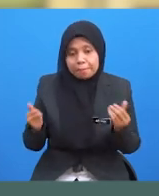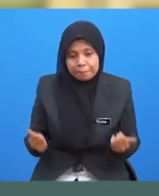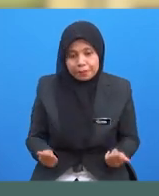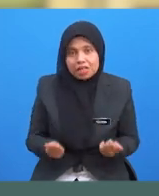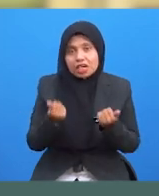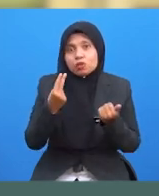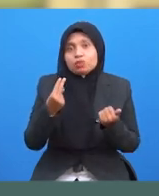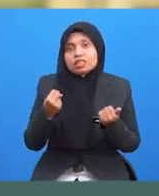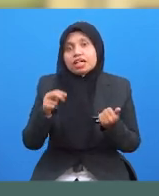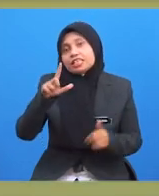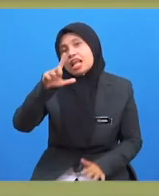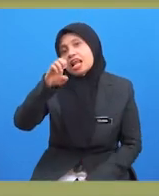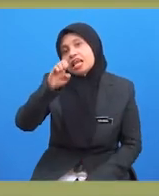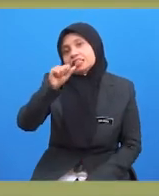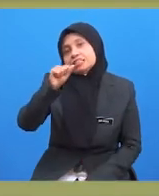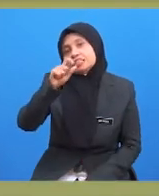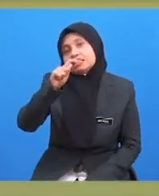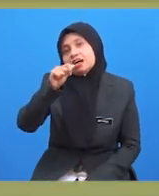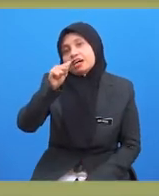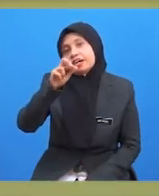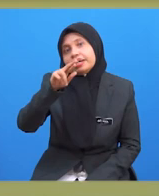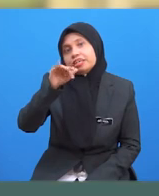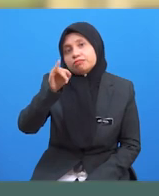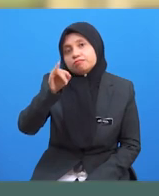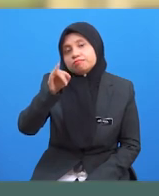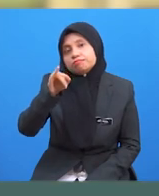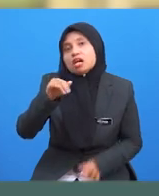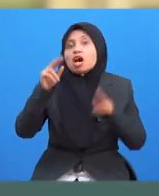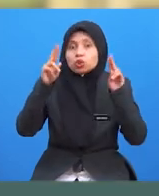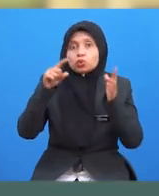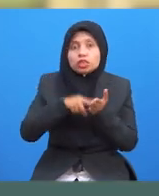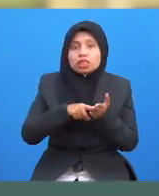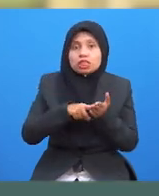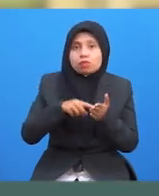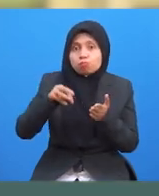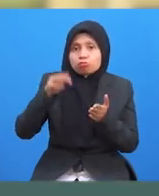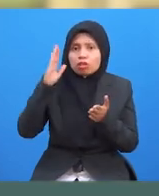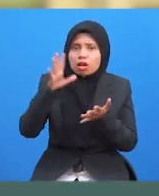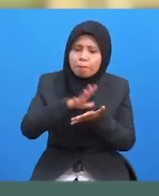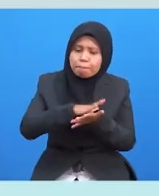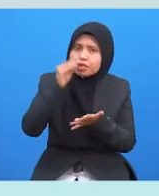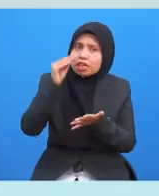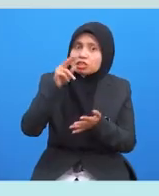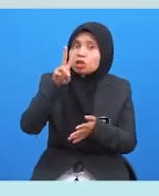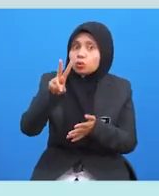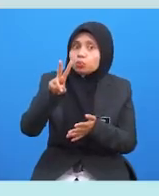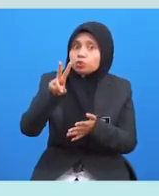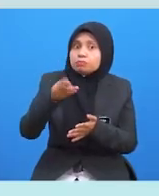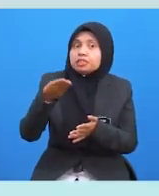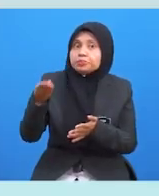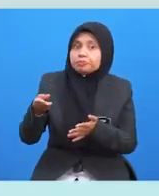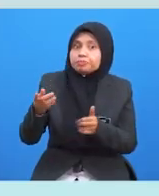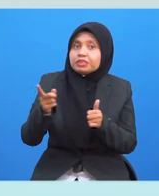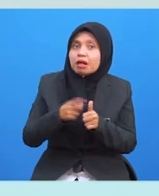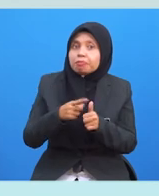pengangkutan lestari. Dalam topik ini, murid-murid akan mempelajari dua